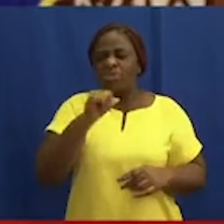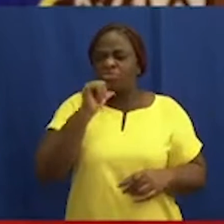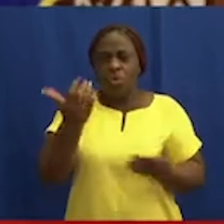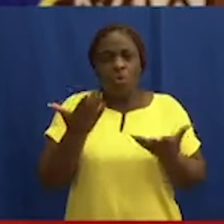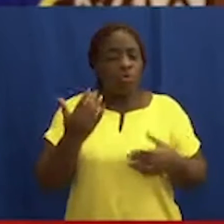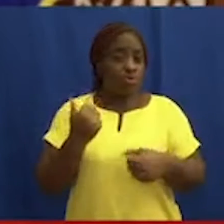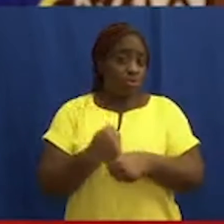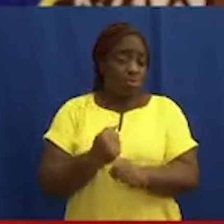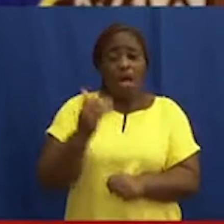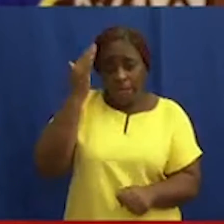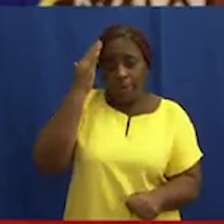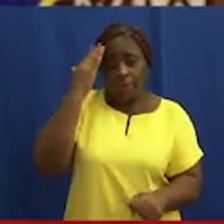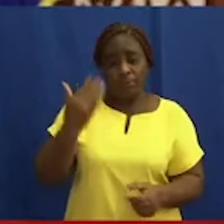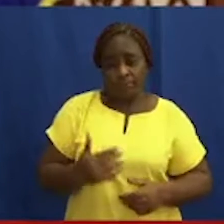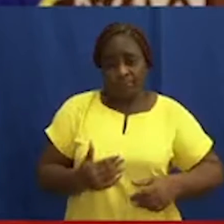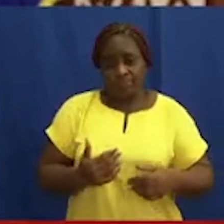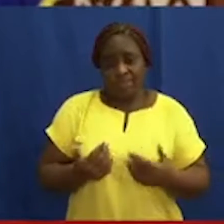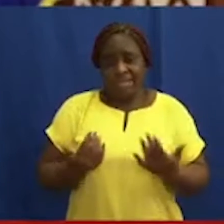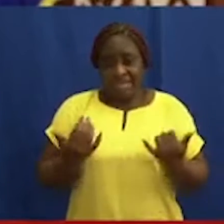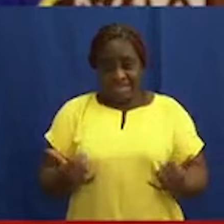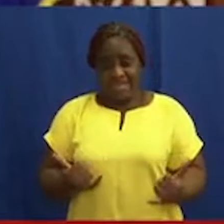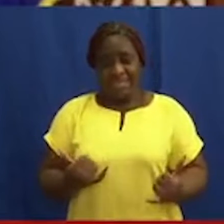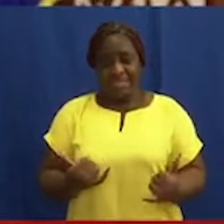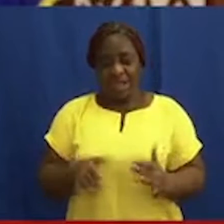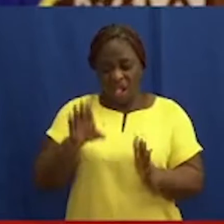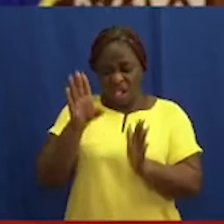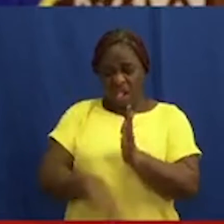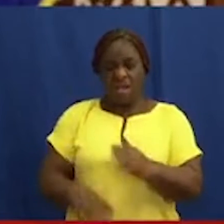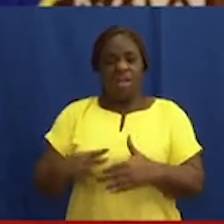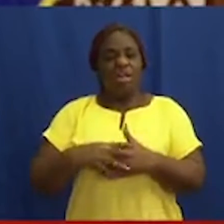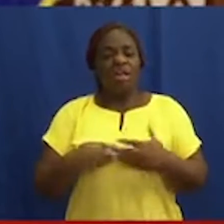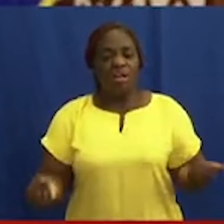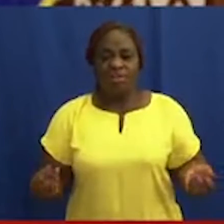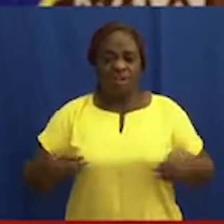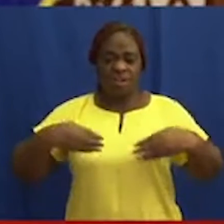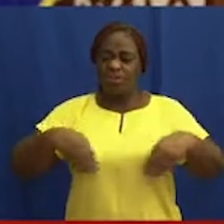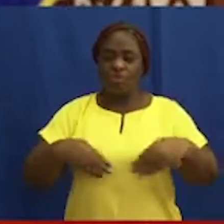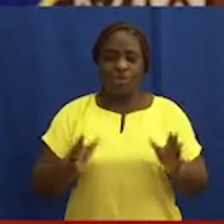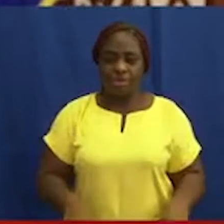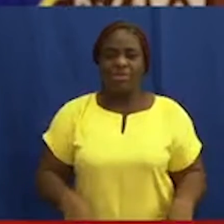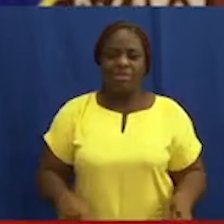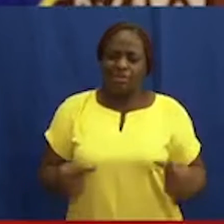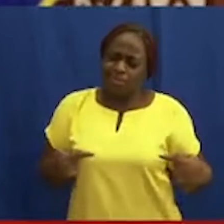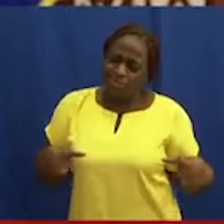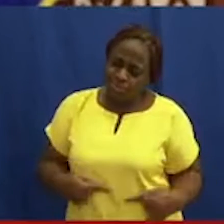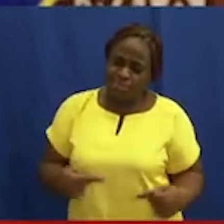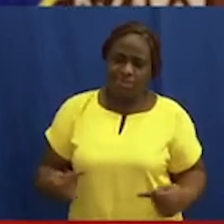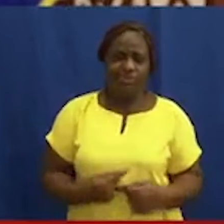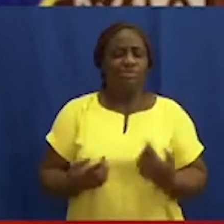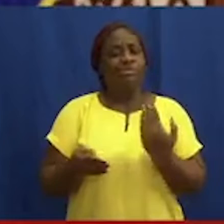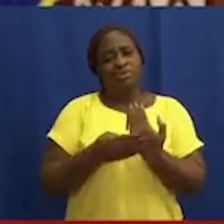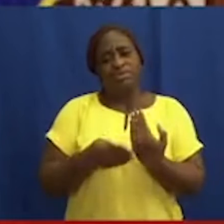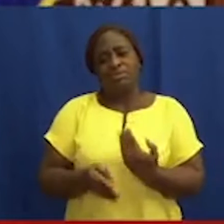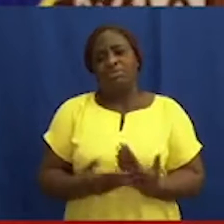yayo kasa domin kawo al'umma sauki. Ina iya samun labari daga magajiyoyi na kasuwanni